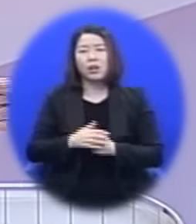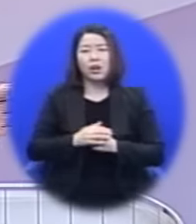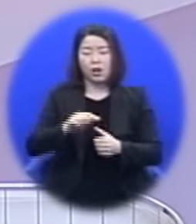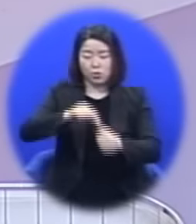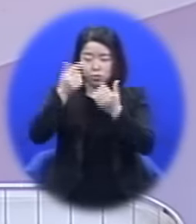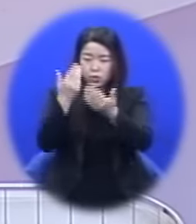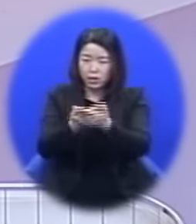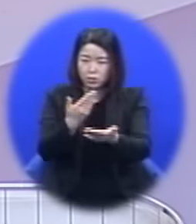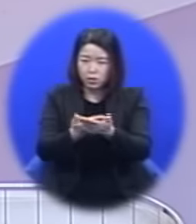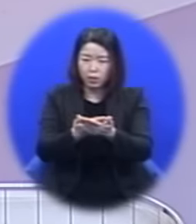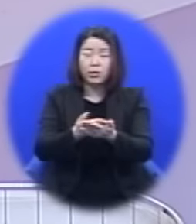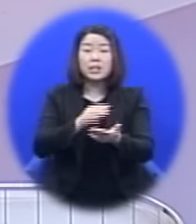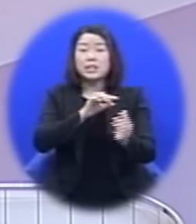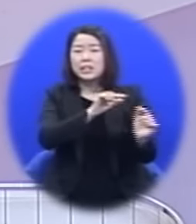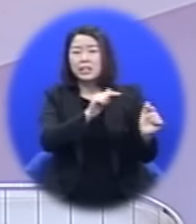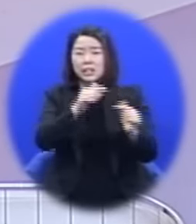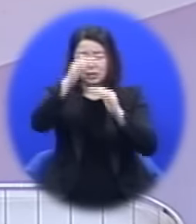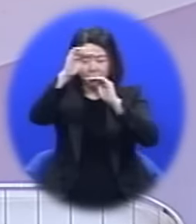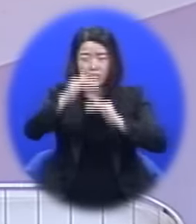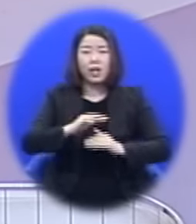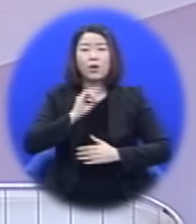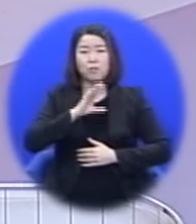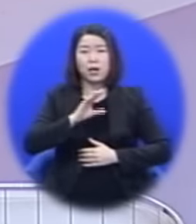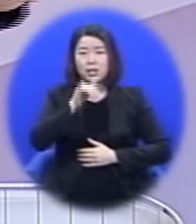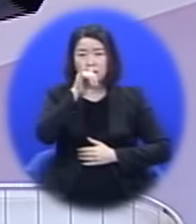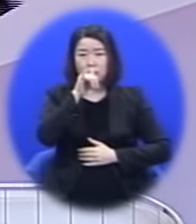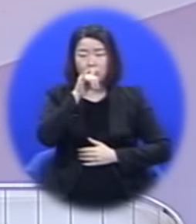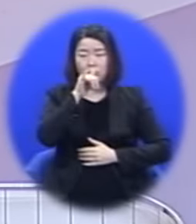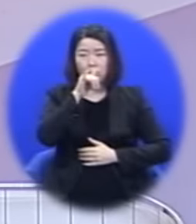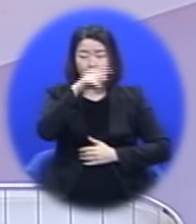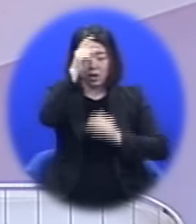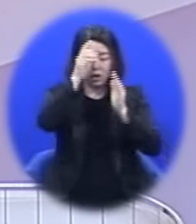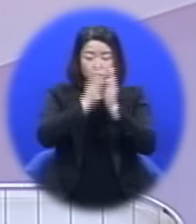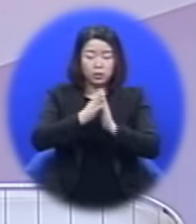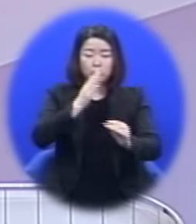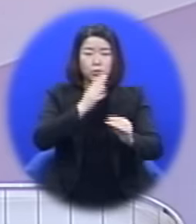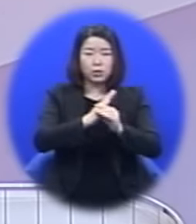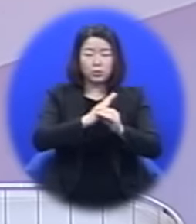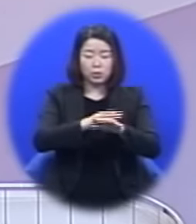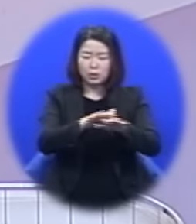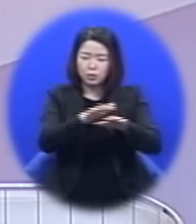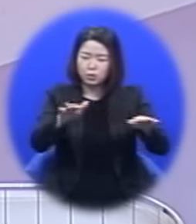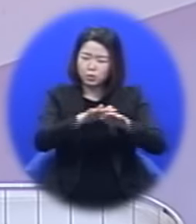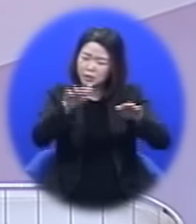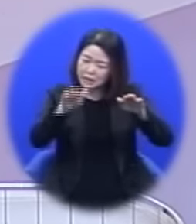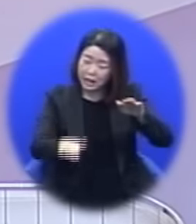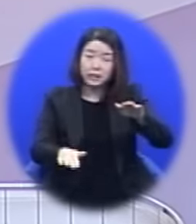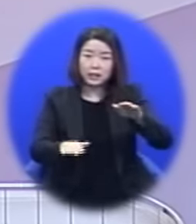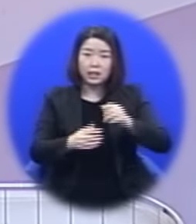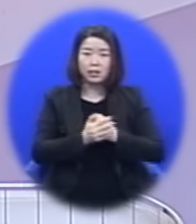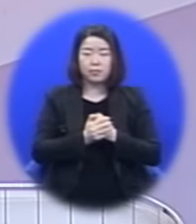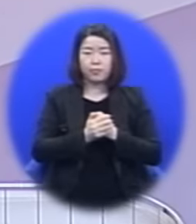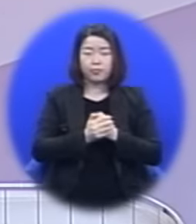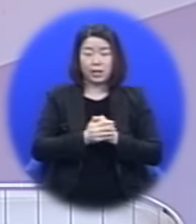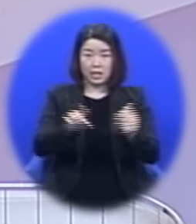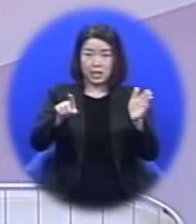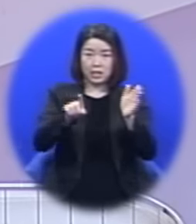그 내용밖에 없어요. 기도 중에도 수준이 가장 낮은 기도입니다. 신앙인의